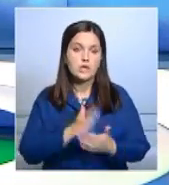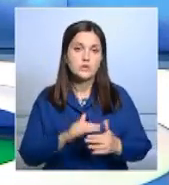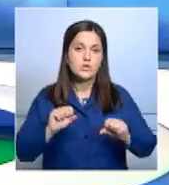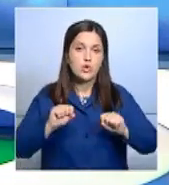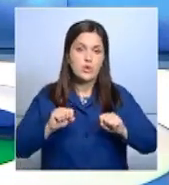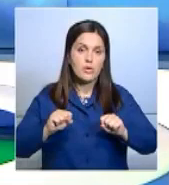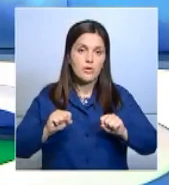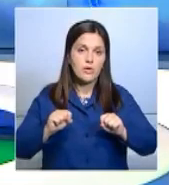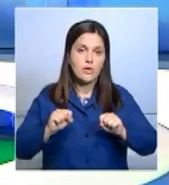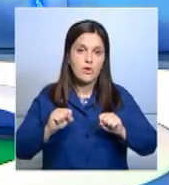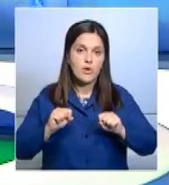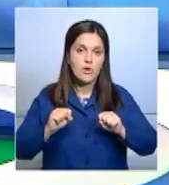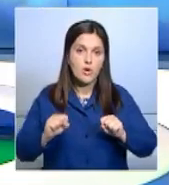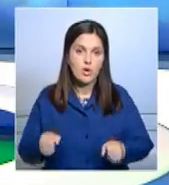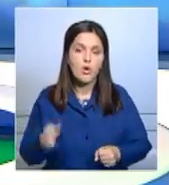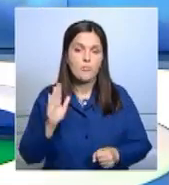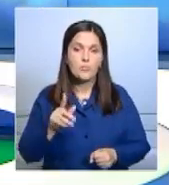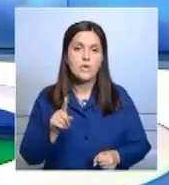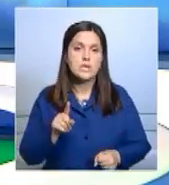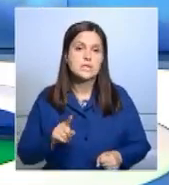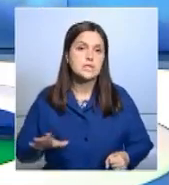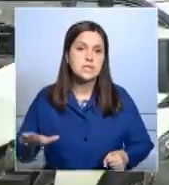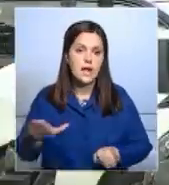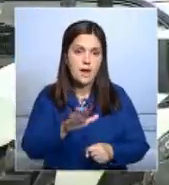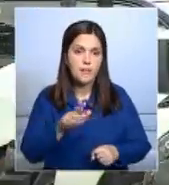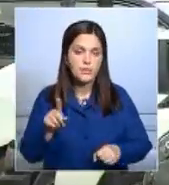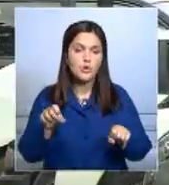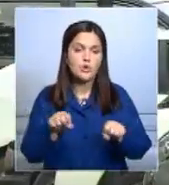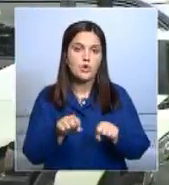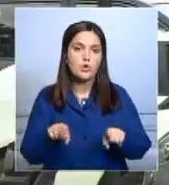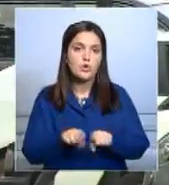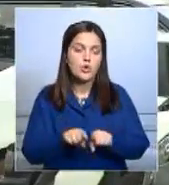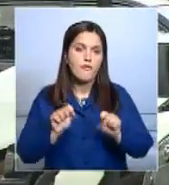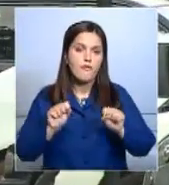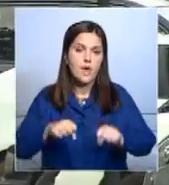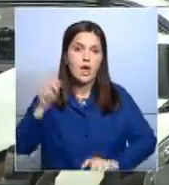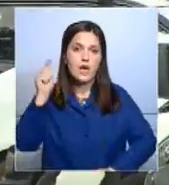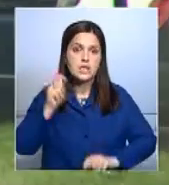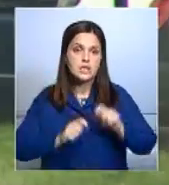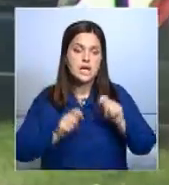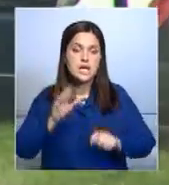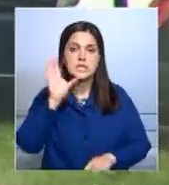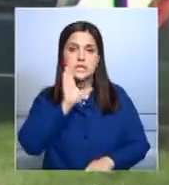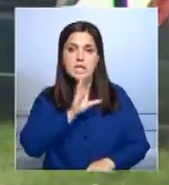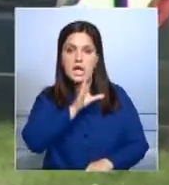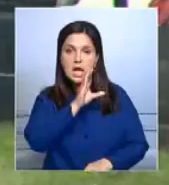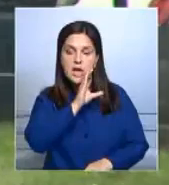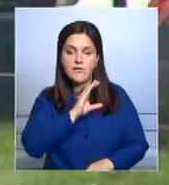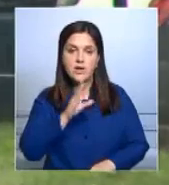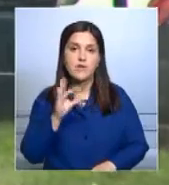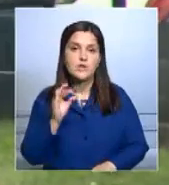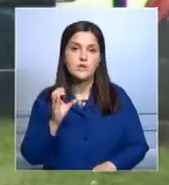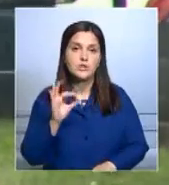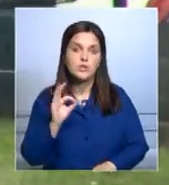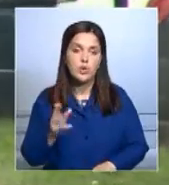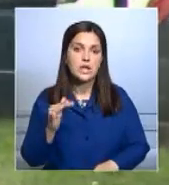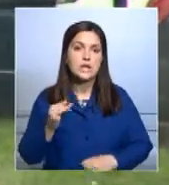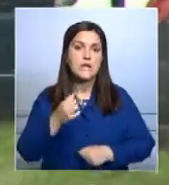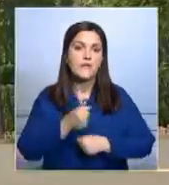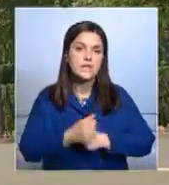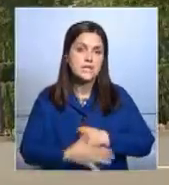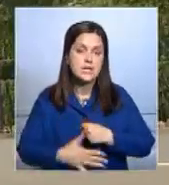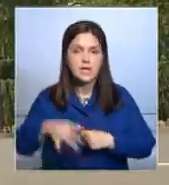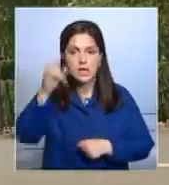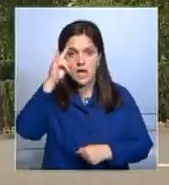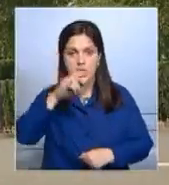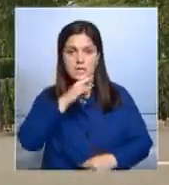дожди и грозы. Понижение температуры, по прогнозам синоптиков, ожидается на западе. Там также возможны осадки. На севере, востоке и